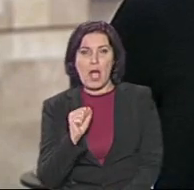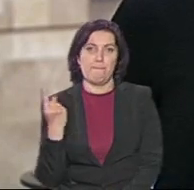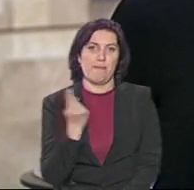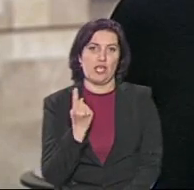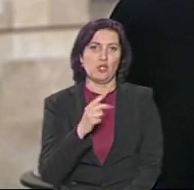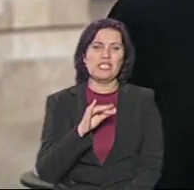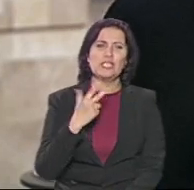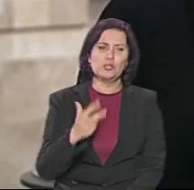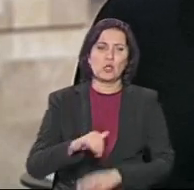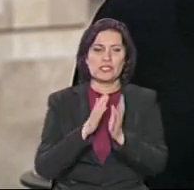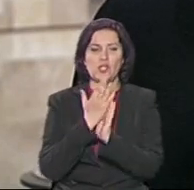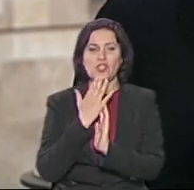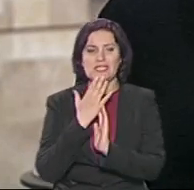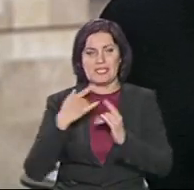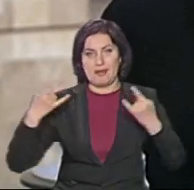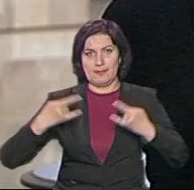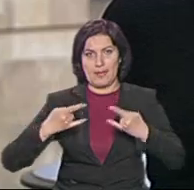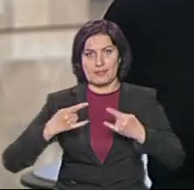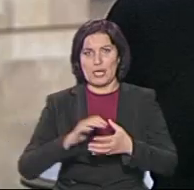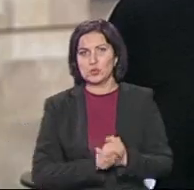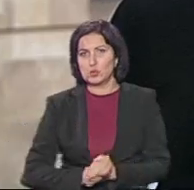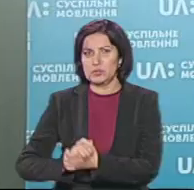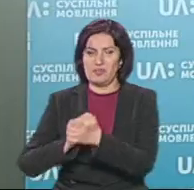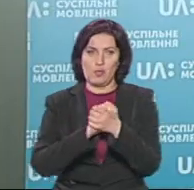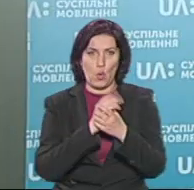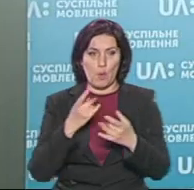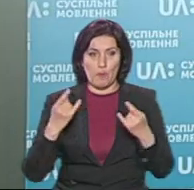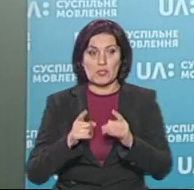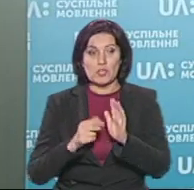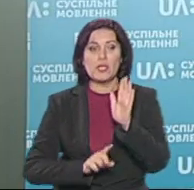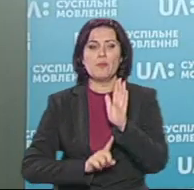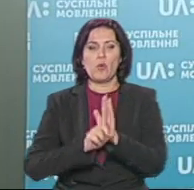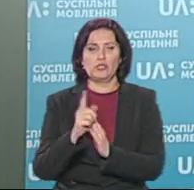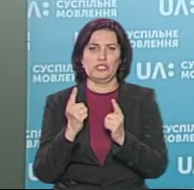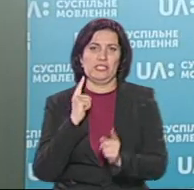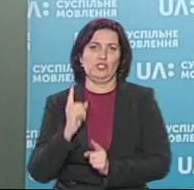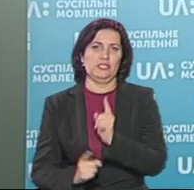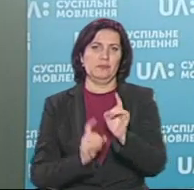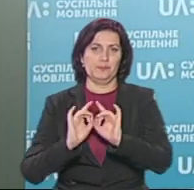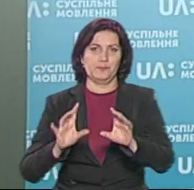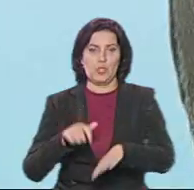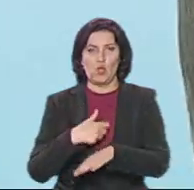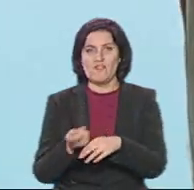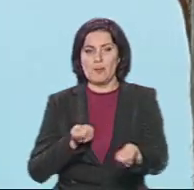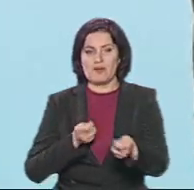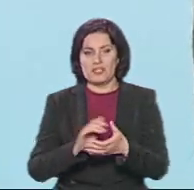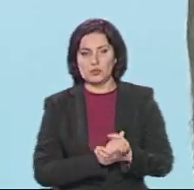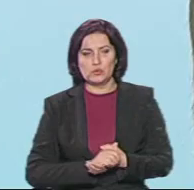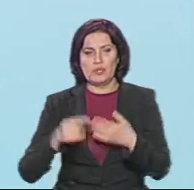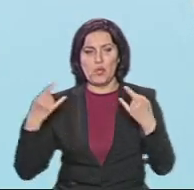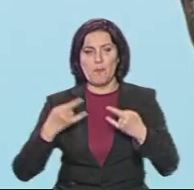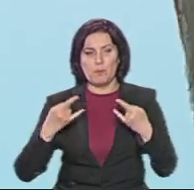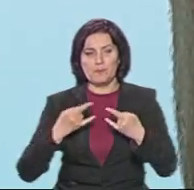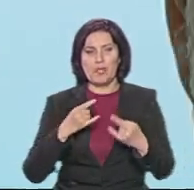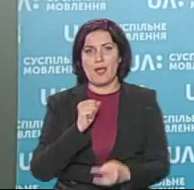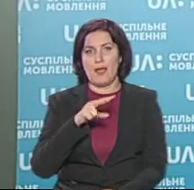– один з трьох загальнонаціональних каналів Суспільного мовника. Тоді й почалися значні зміни, розповідає голова правління Суспільного мовника